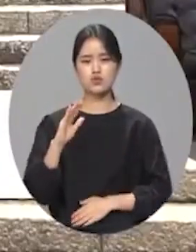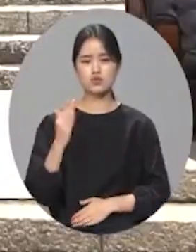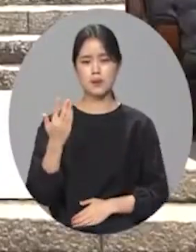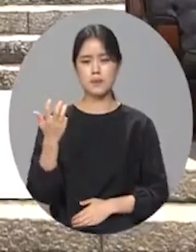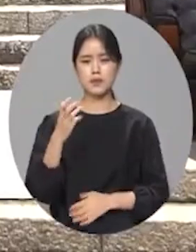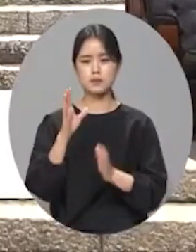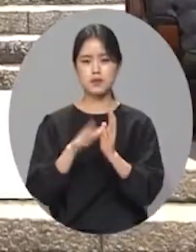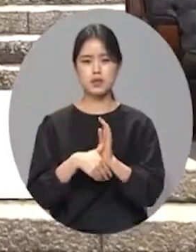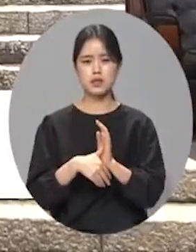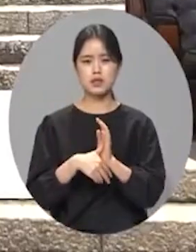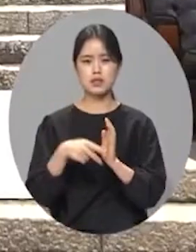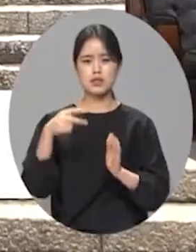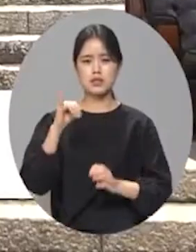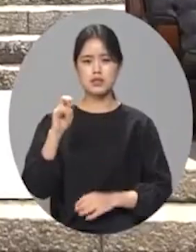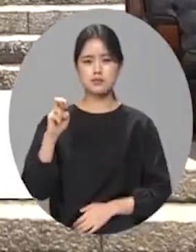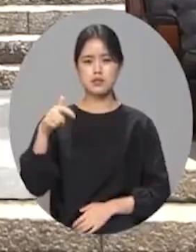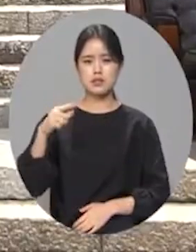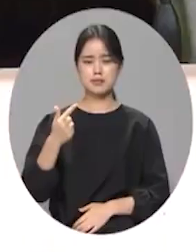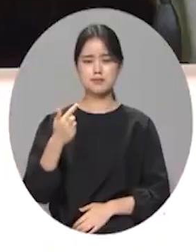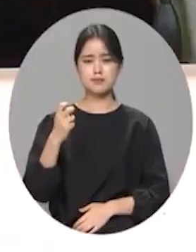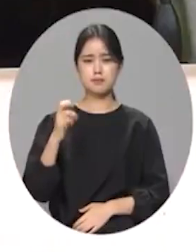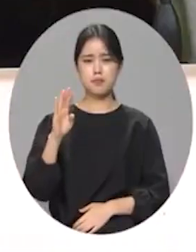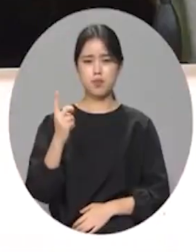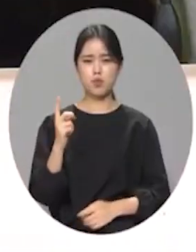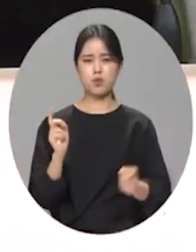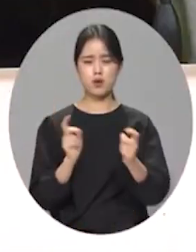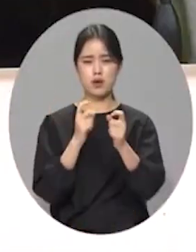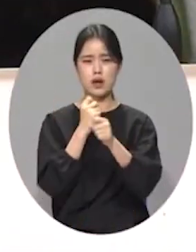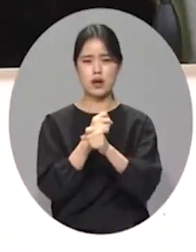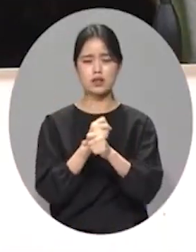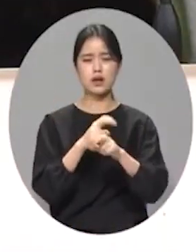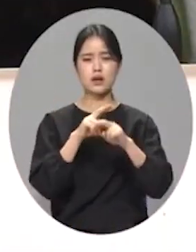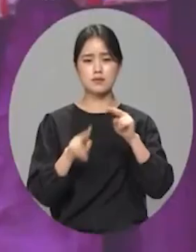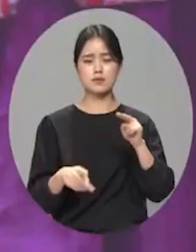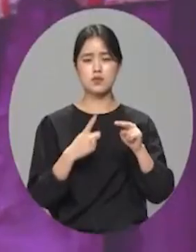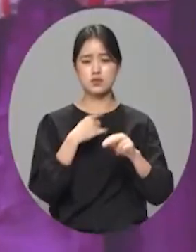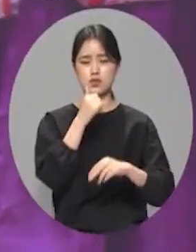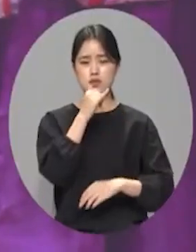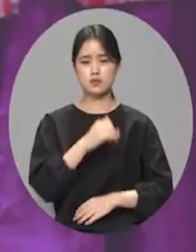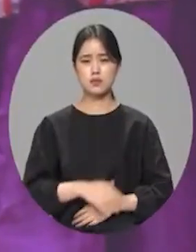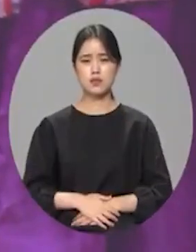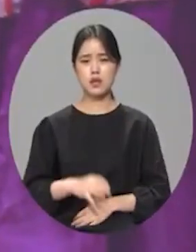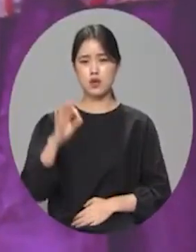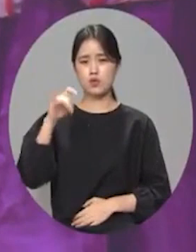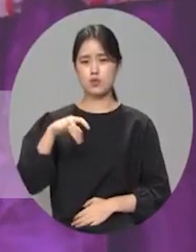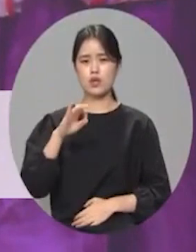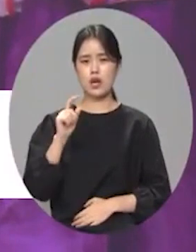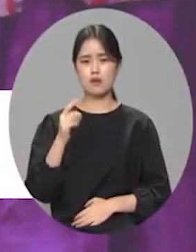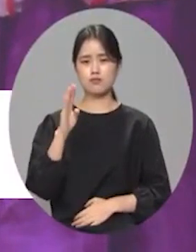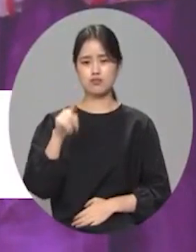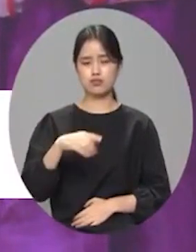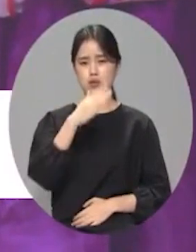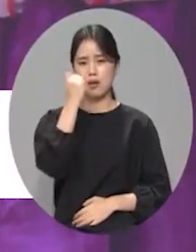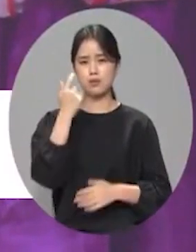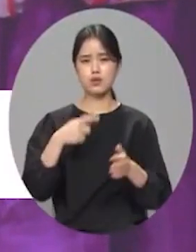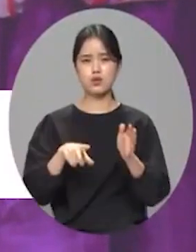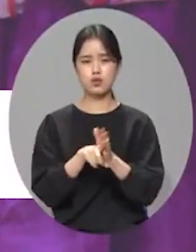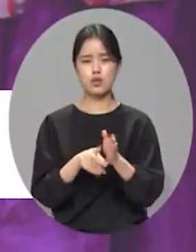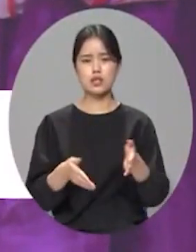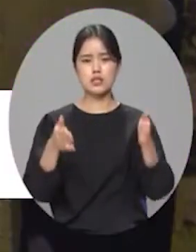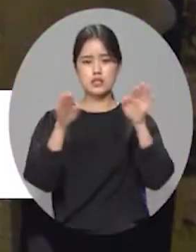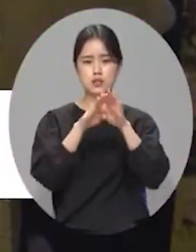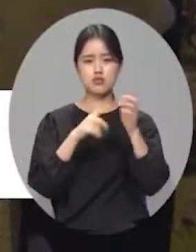1980년에는 신군부에 맞서다 조계종 총무원장직에서 물러났습니다. 위안부 할머니들을 위한 시설 나눔의